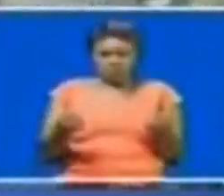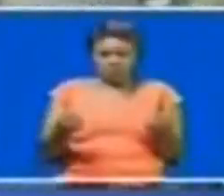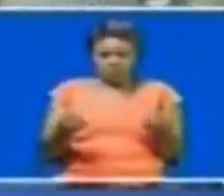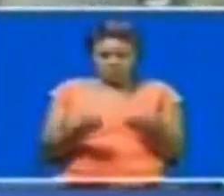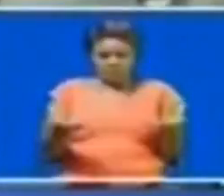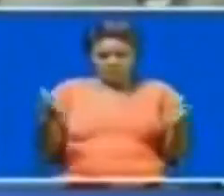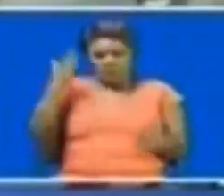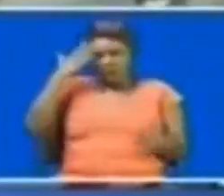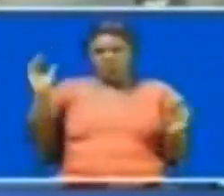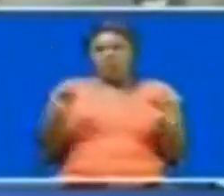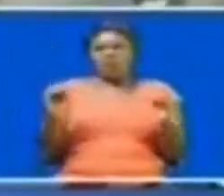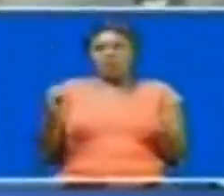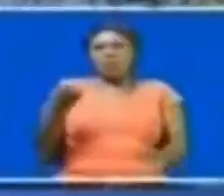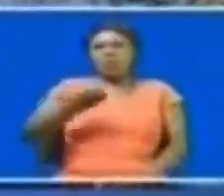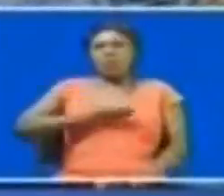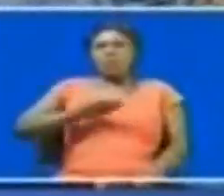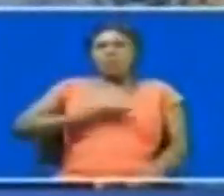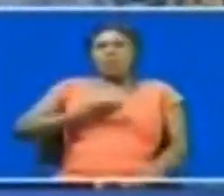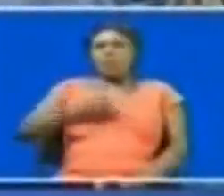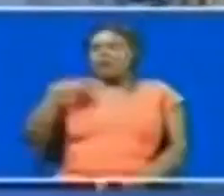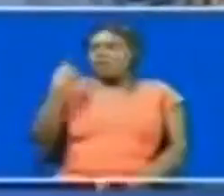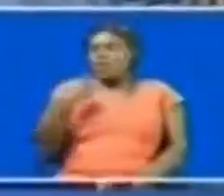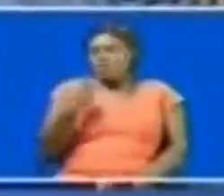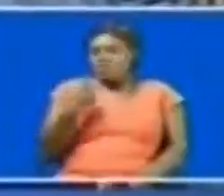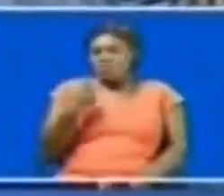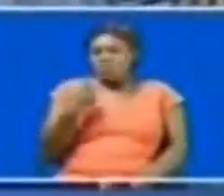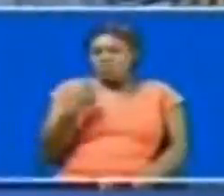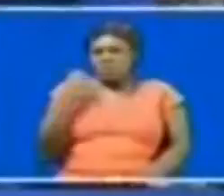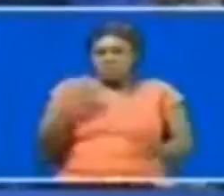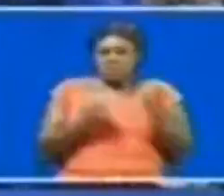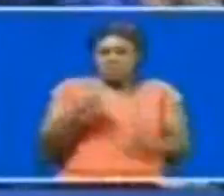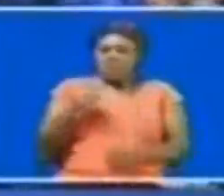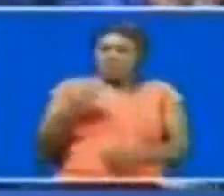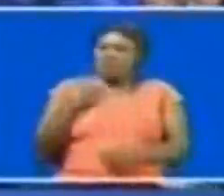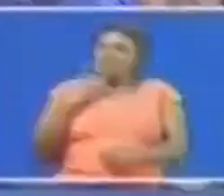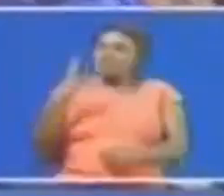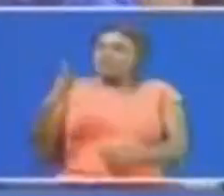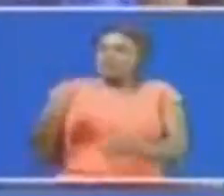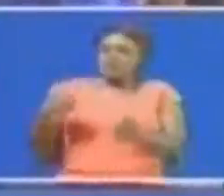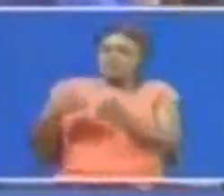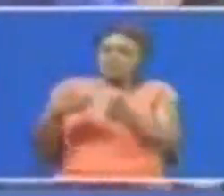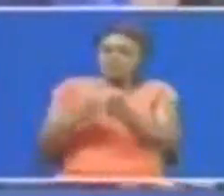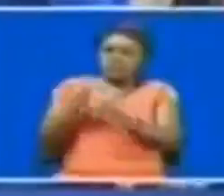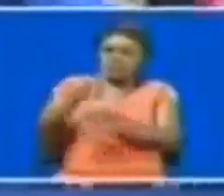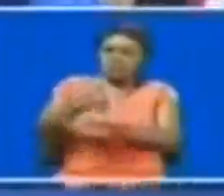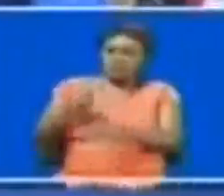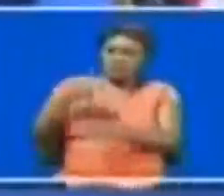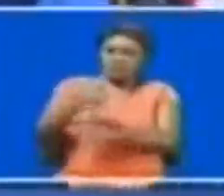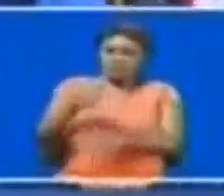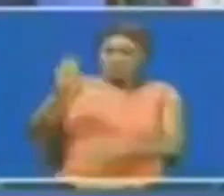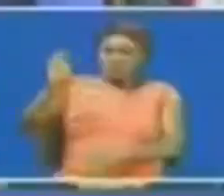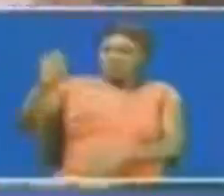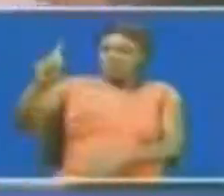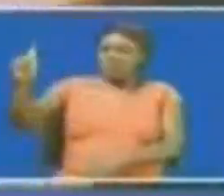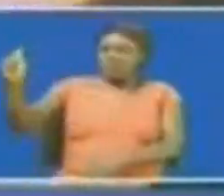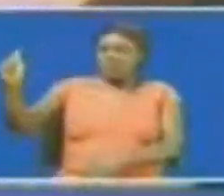huku wengi wasifahamu kwa mmiliki wake alikuwa bingwa wa dunia mbio za mita 400 kuruka viunzi, marehemu Nicholas